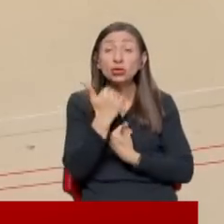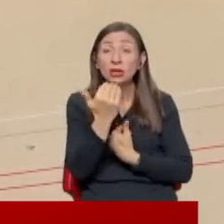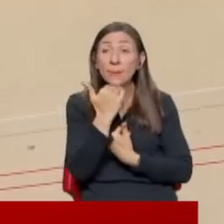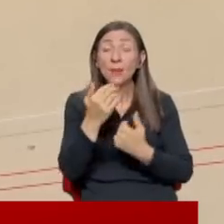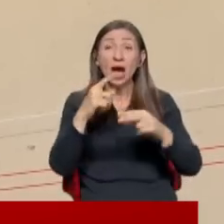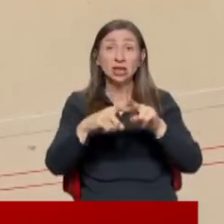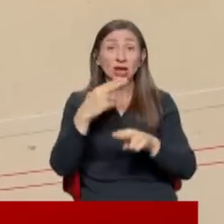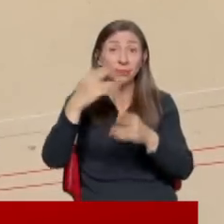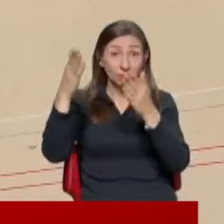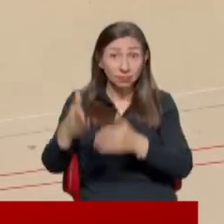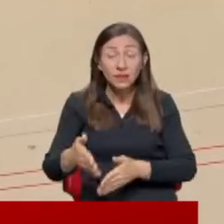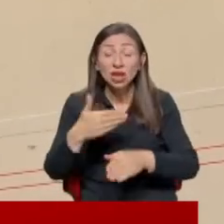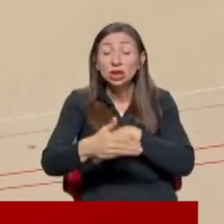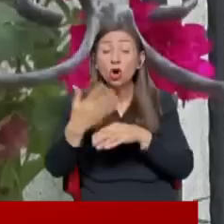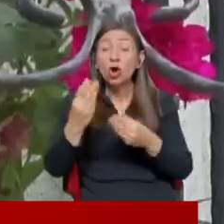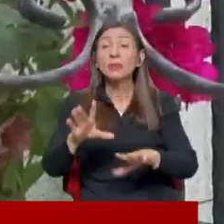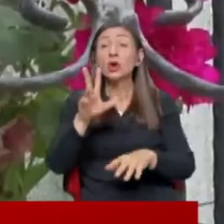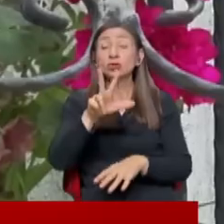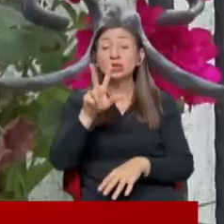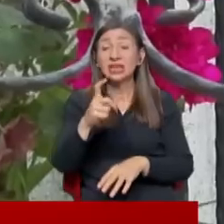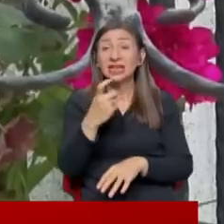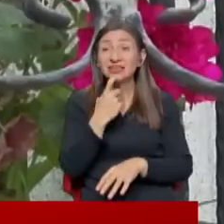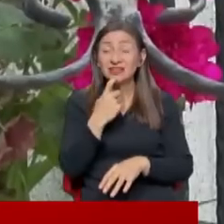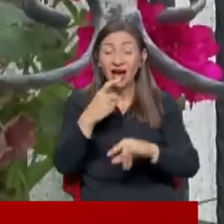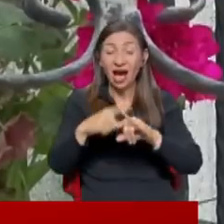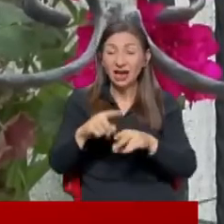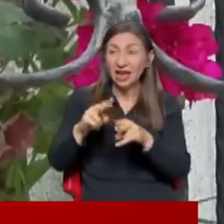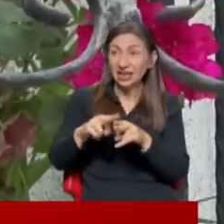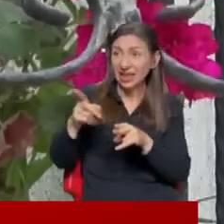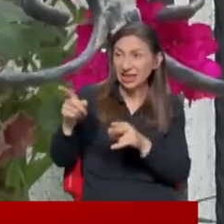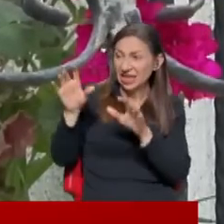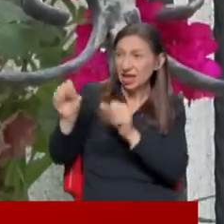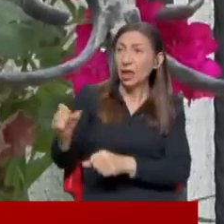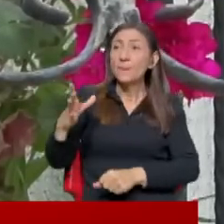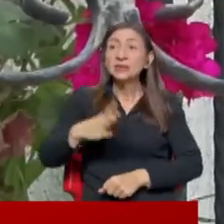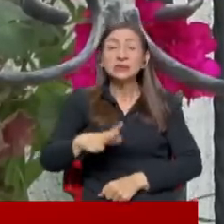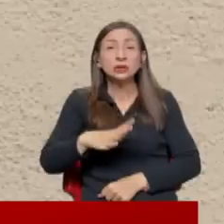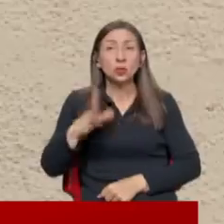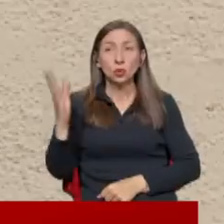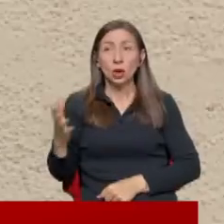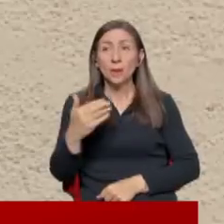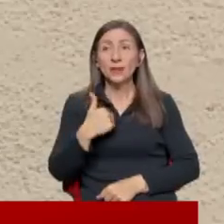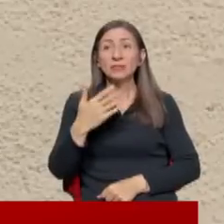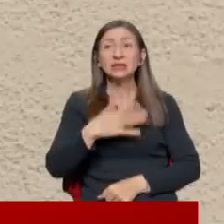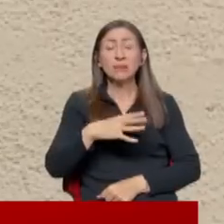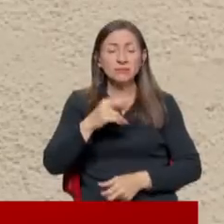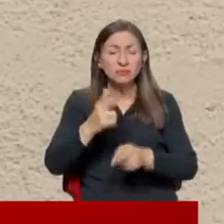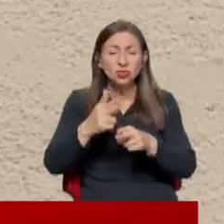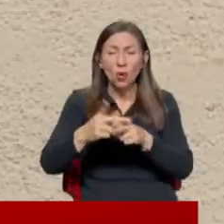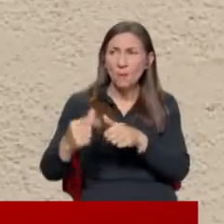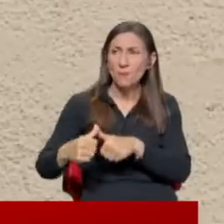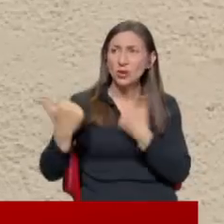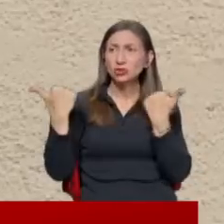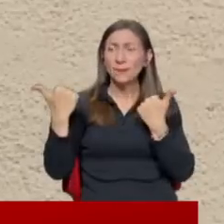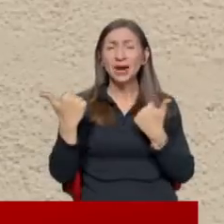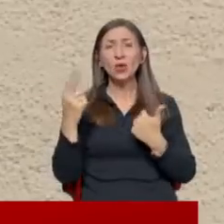Ayşe Karslıoğlu, geç olmadan 32 yaşındaki Hakan K'nin yakalanmasını istiyor. Benim istediğim bir an önce ondan